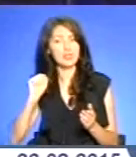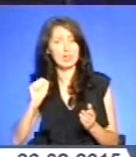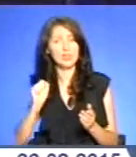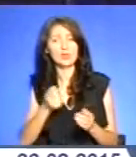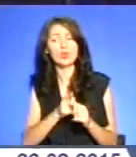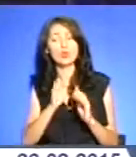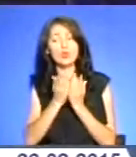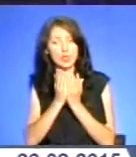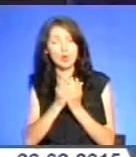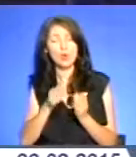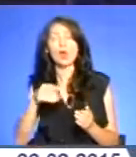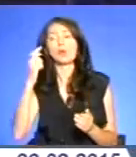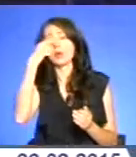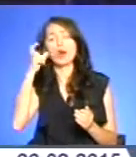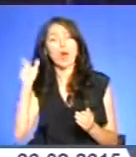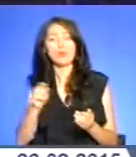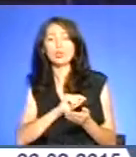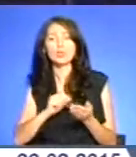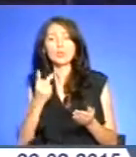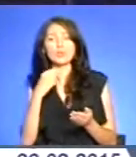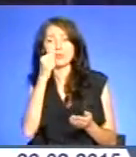У ній пророцтво щодо майбутнього України.